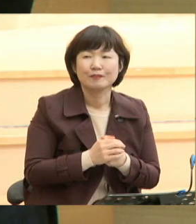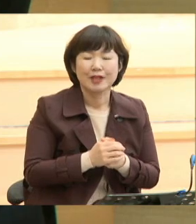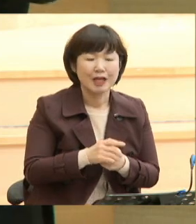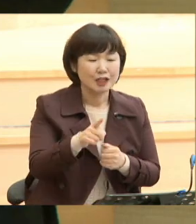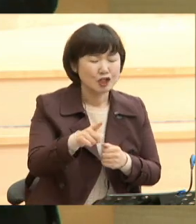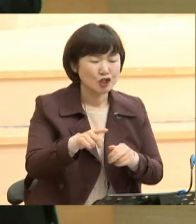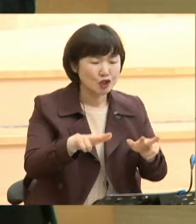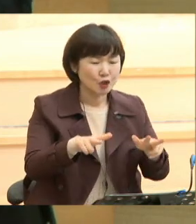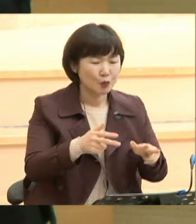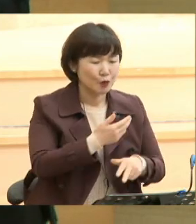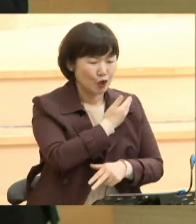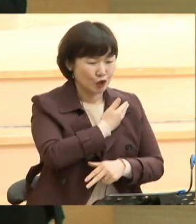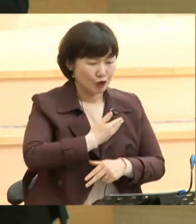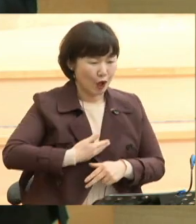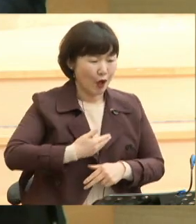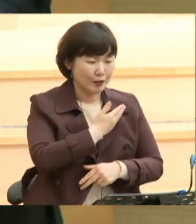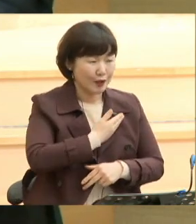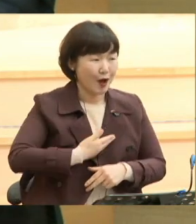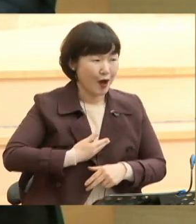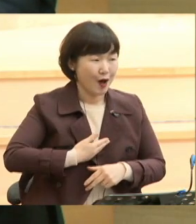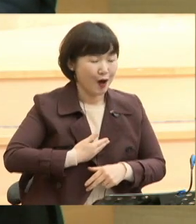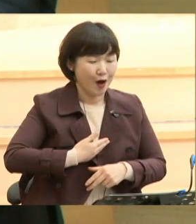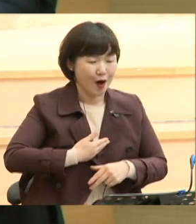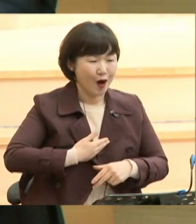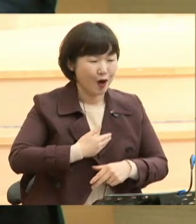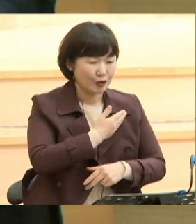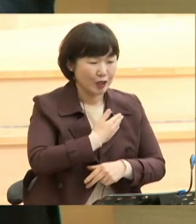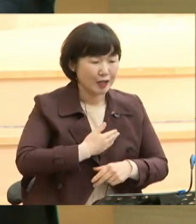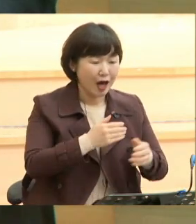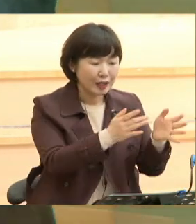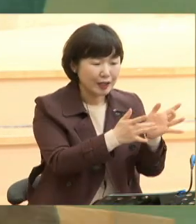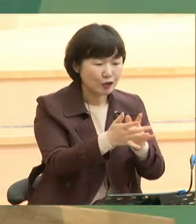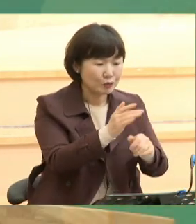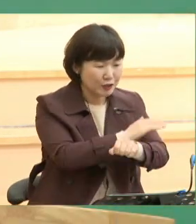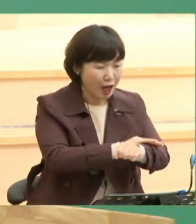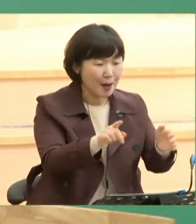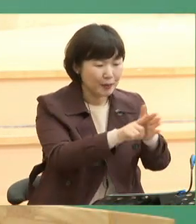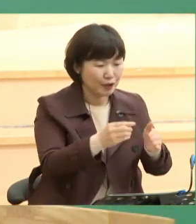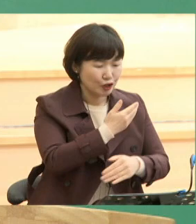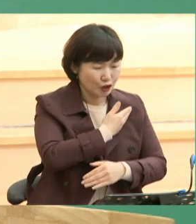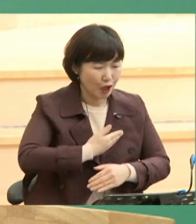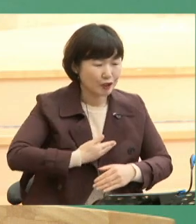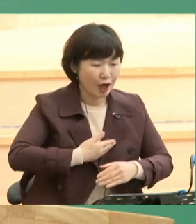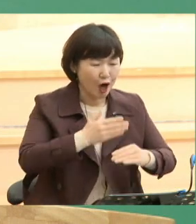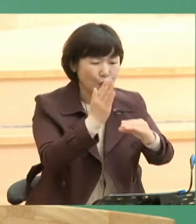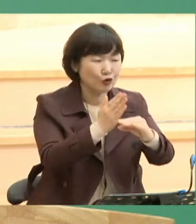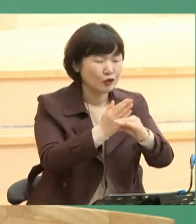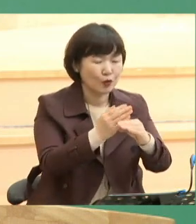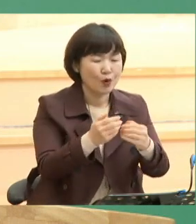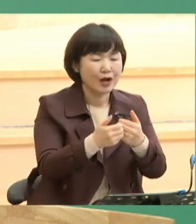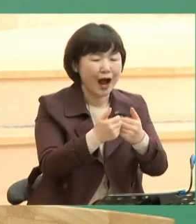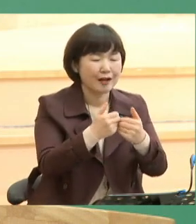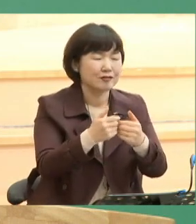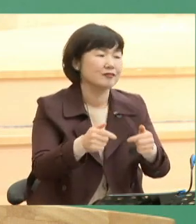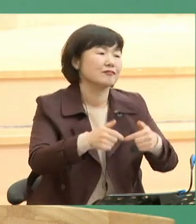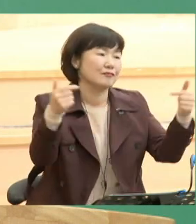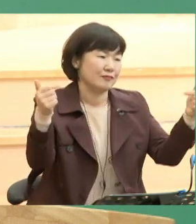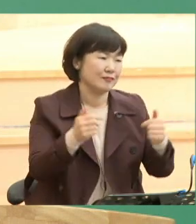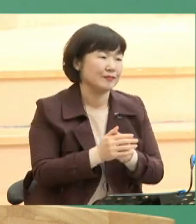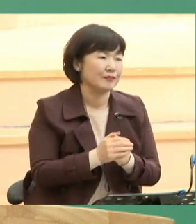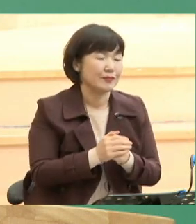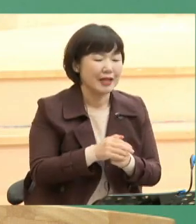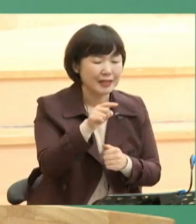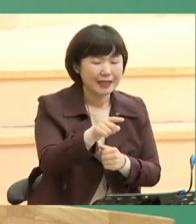최 자들이라 할지라도 갈등이 유발되어 지는것 이게 성경이 한국 내만 기록된 게 아니고요 마가복음 10장 에도